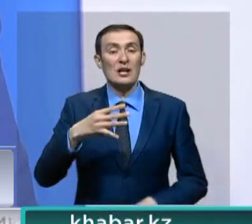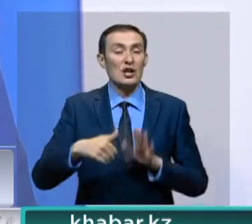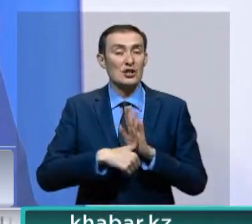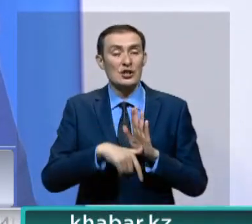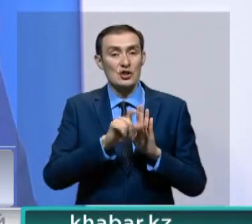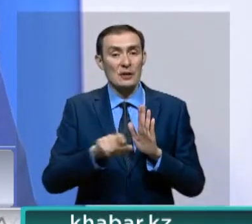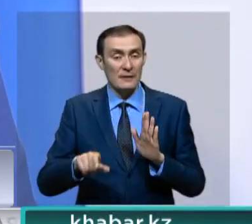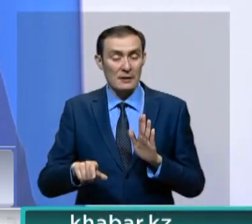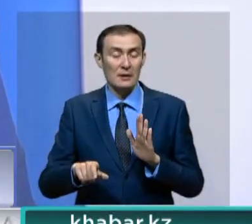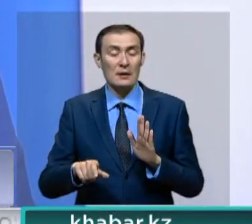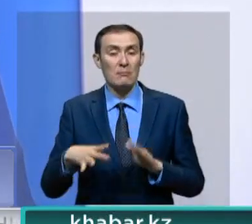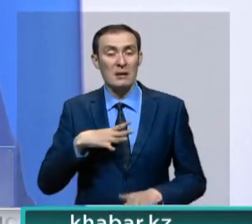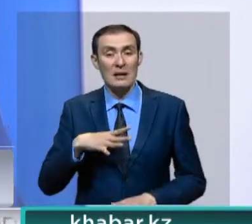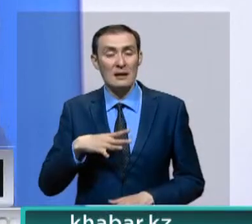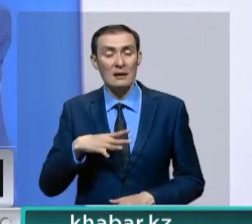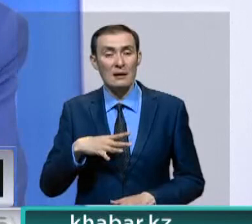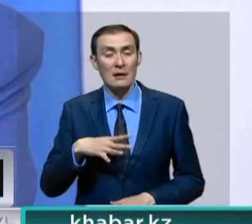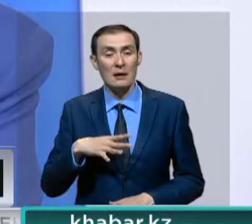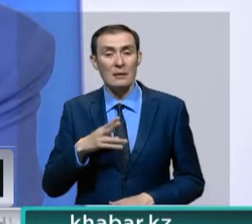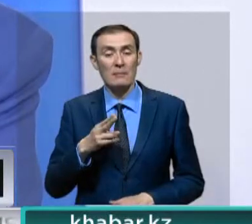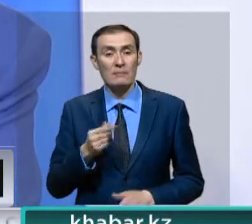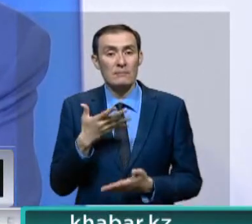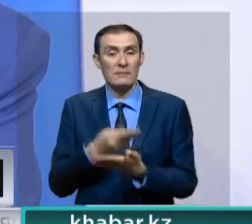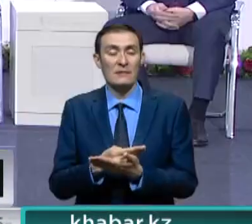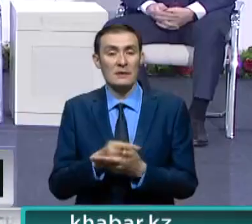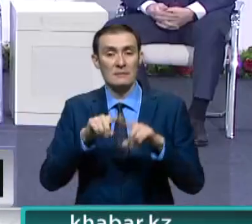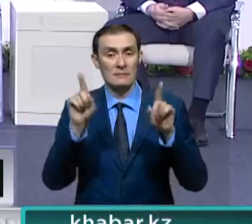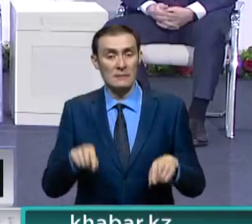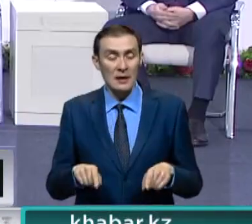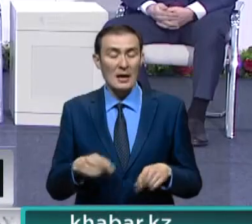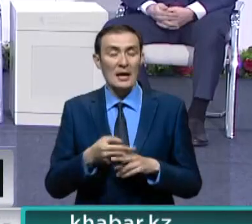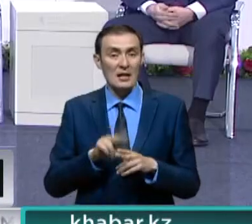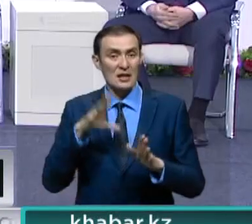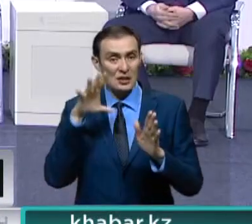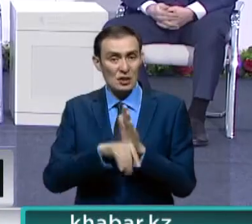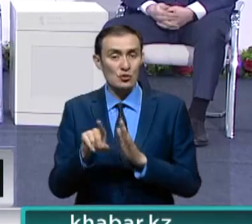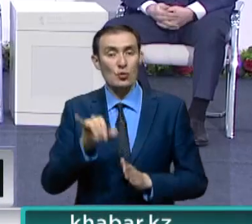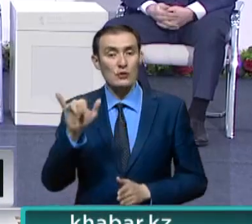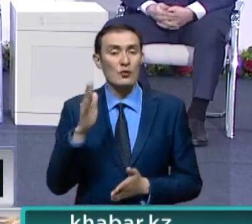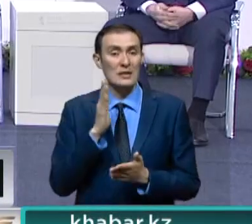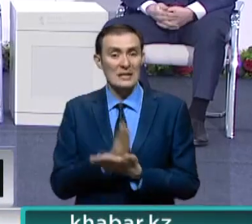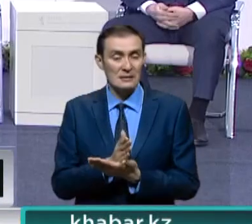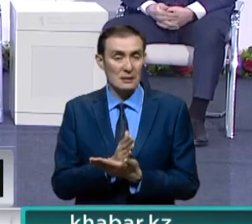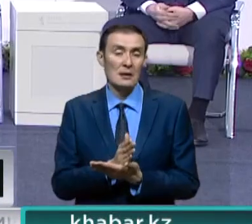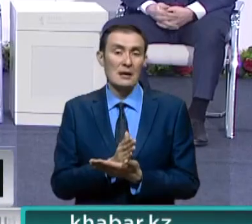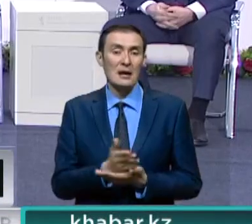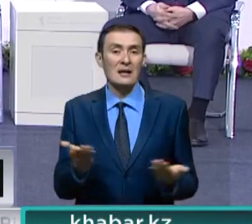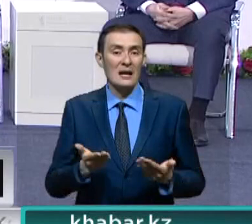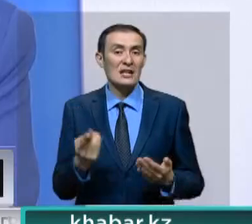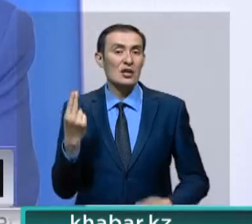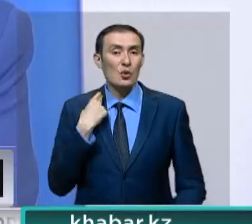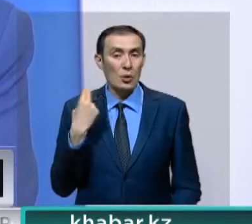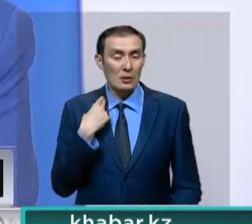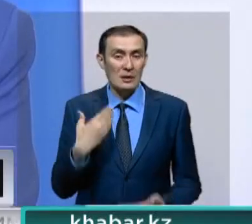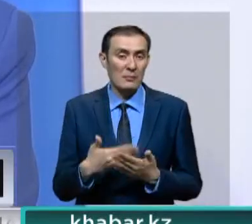46 клиентов были выставлены платежные требования поручения. То есть это означает, что у него есть какая-то